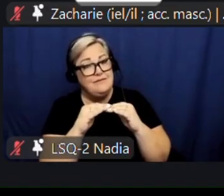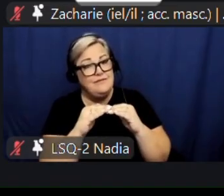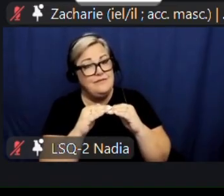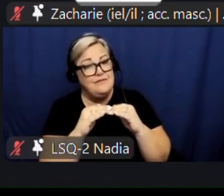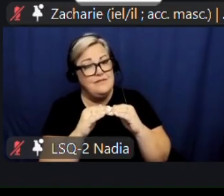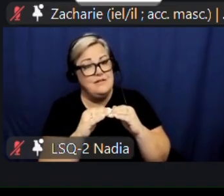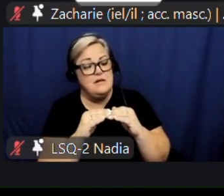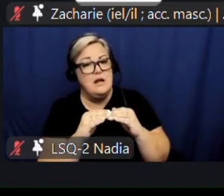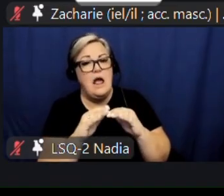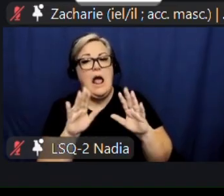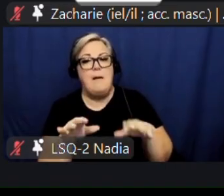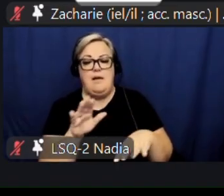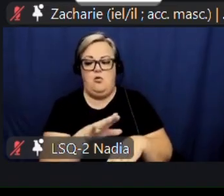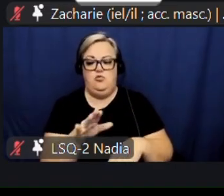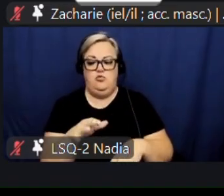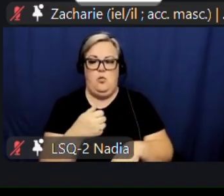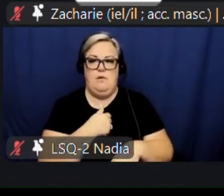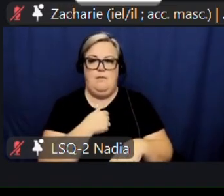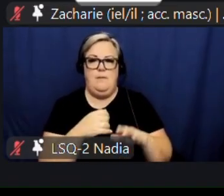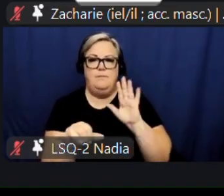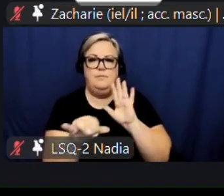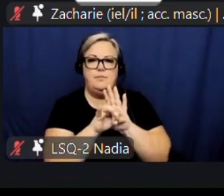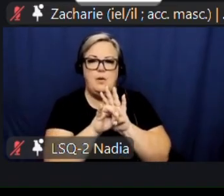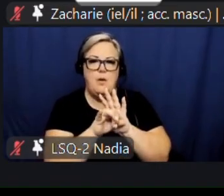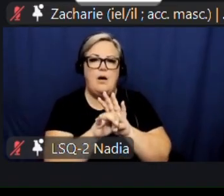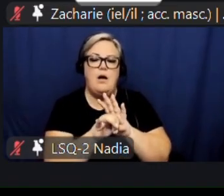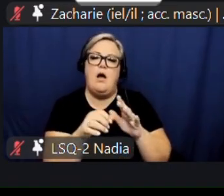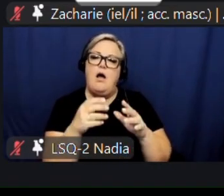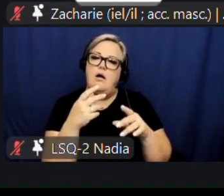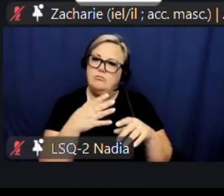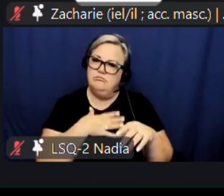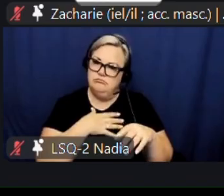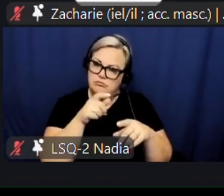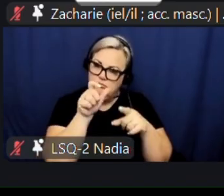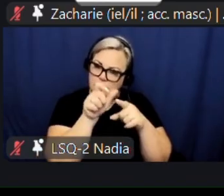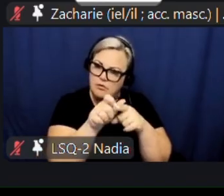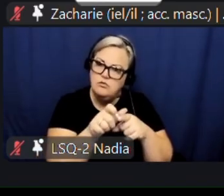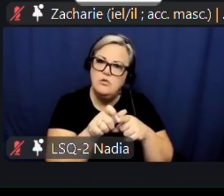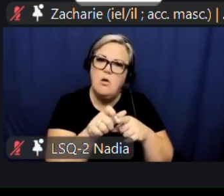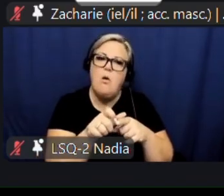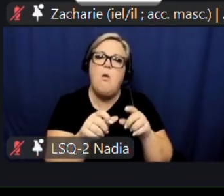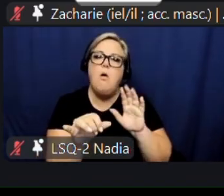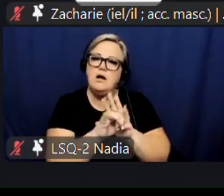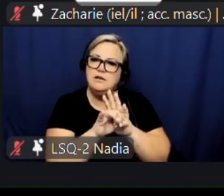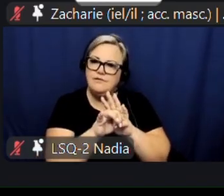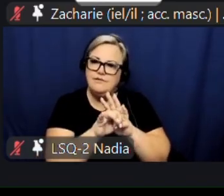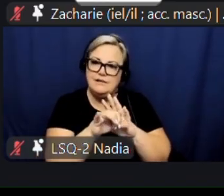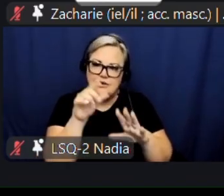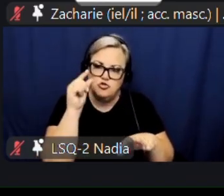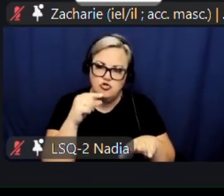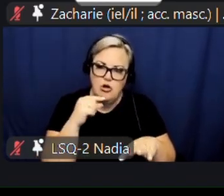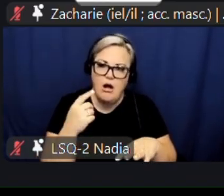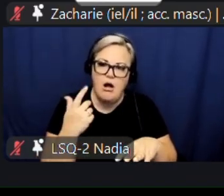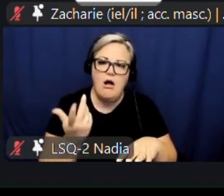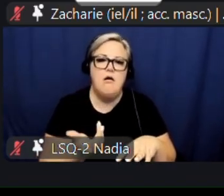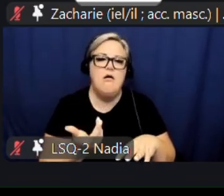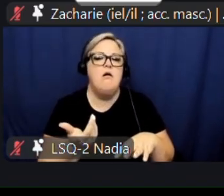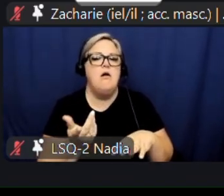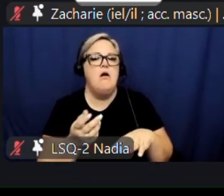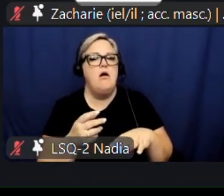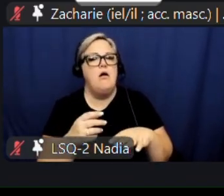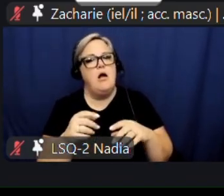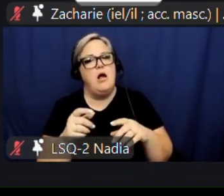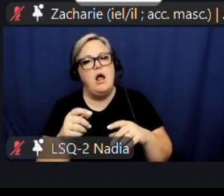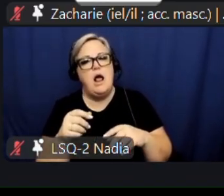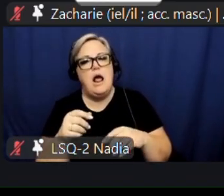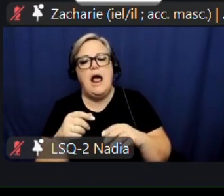permettent de s'auto-identifier, de mettre son nom d'usage, de mettre ses pronoms, d'identifier son identité de genre, qui utilise des mots